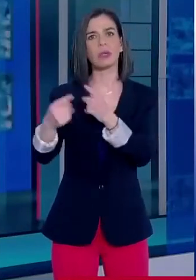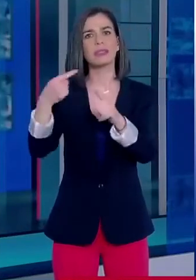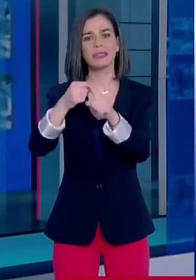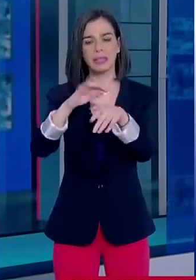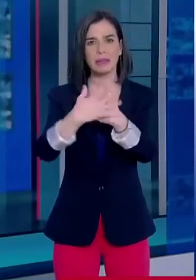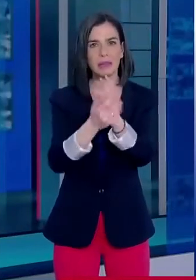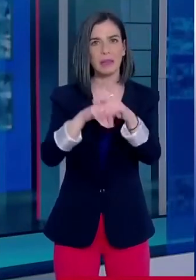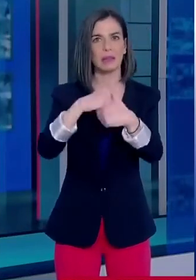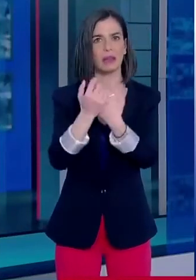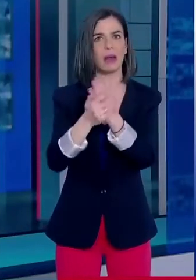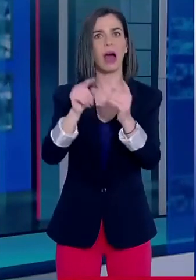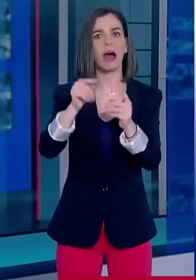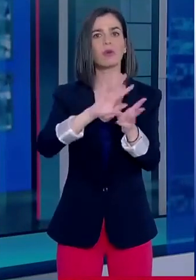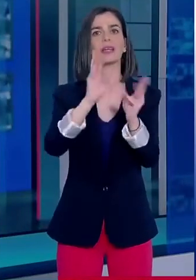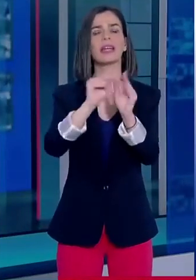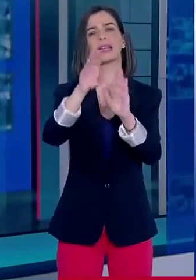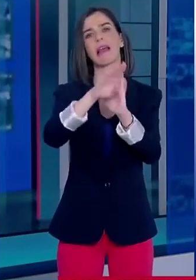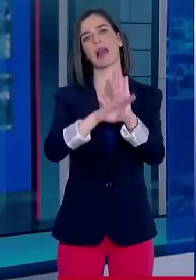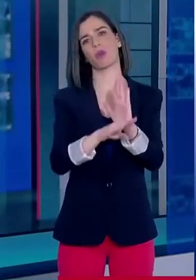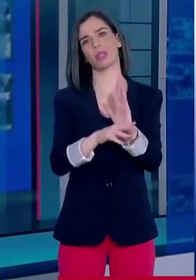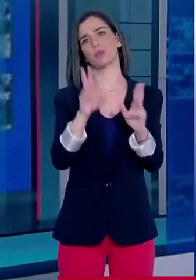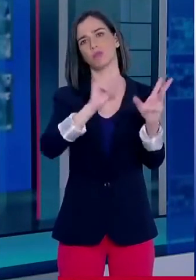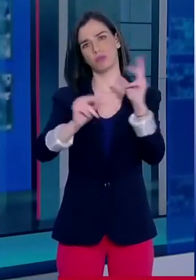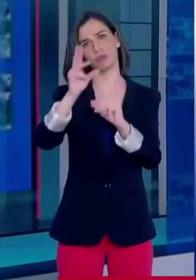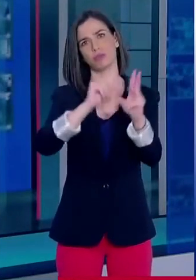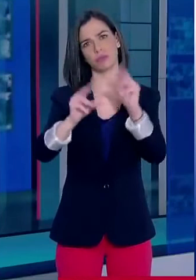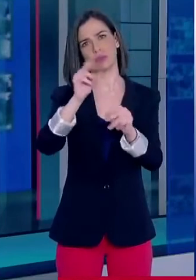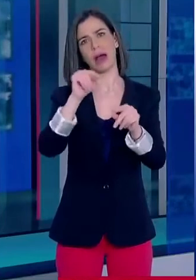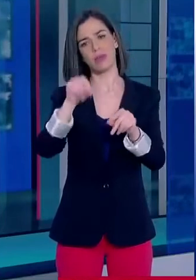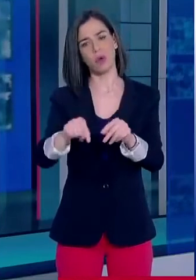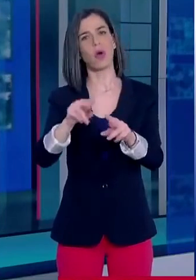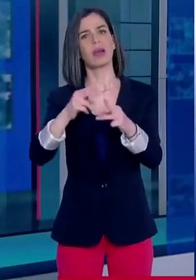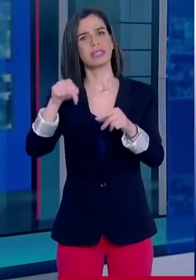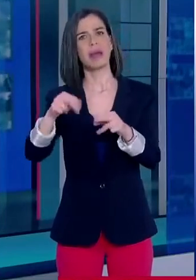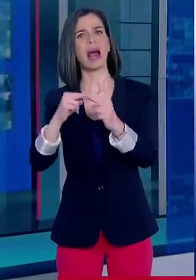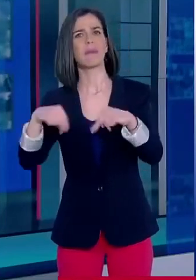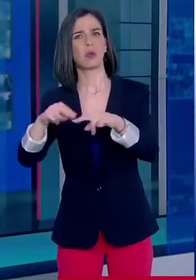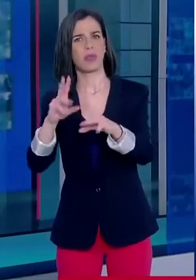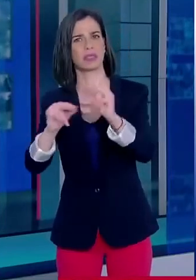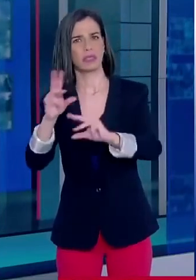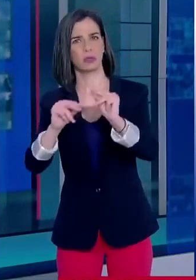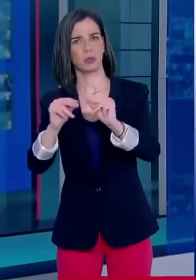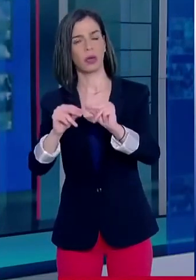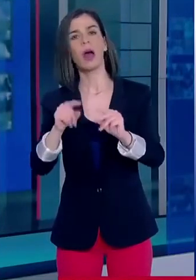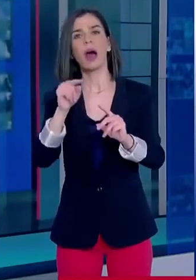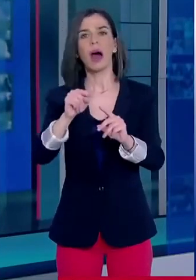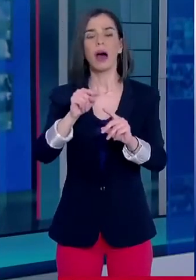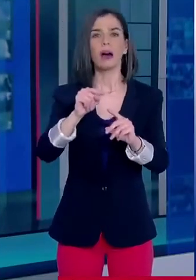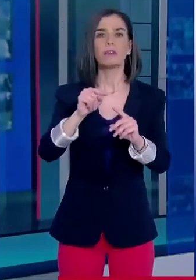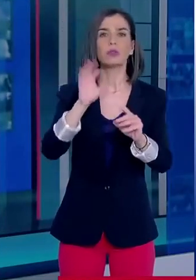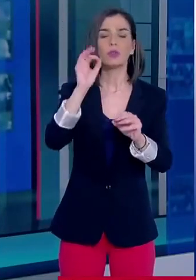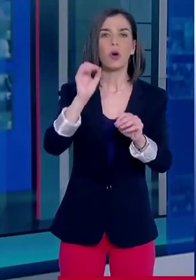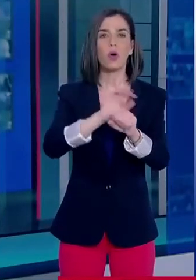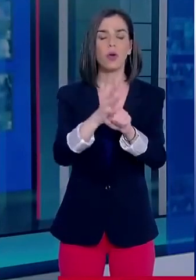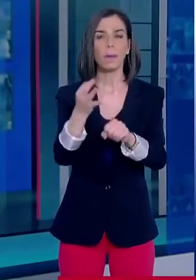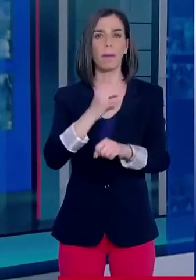θα γίνει για όλους μας. Αυτοί είναι οι γενικοί κανόνες που συζητούμε και θα συζητήσουμε και απόψε στην Επιτροπή, οι οποίοι θα εξασφαλίζουν την κατά δυνατόν μη έκθεσή μας στον